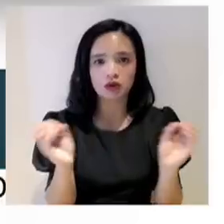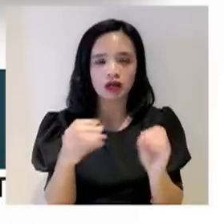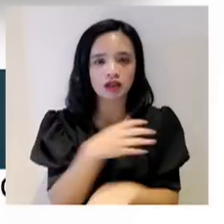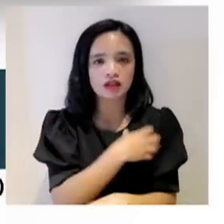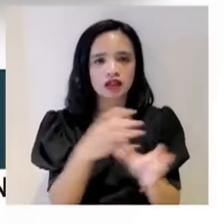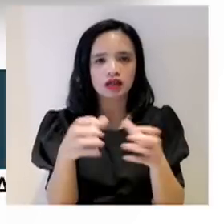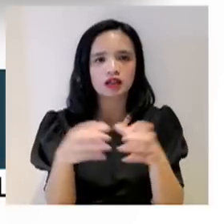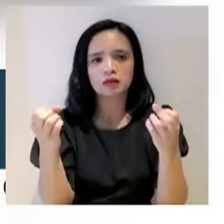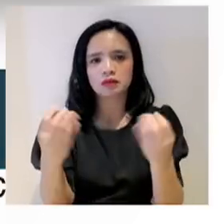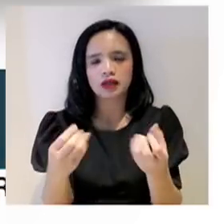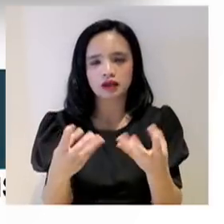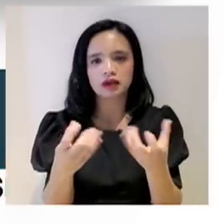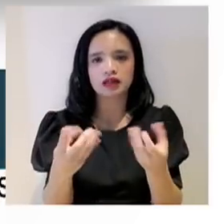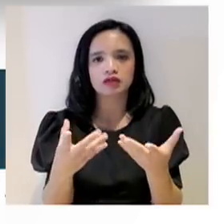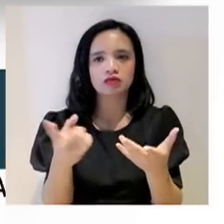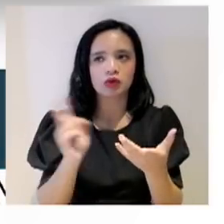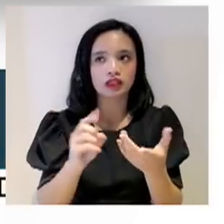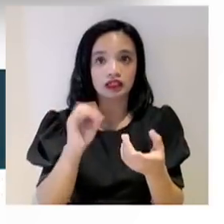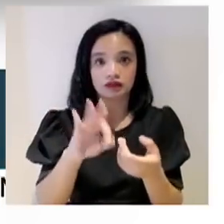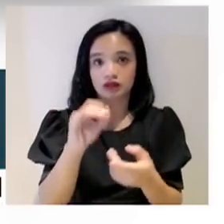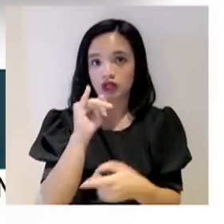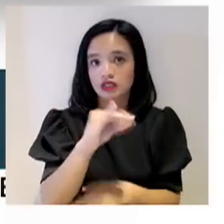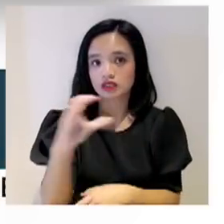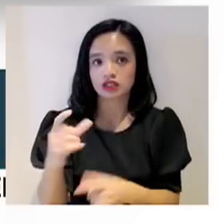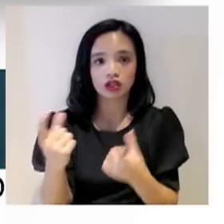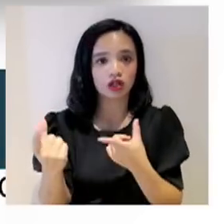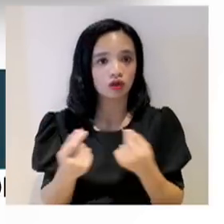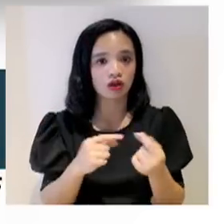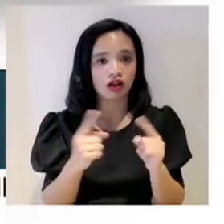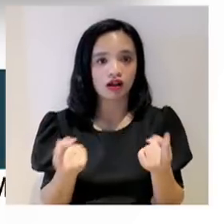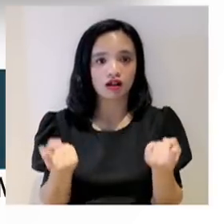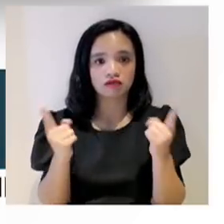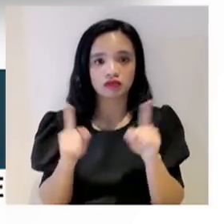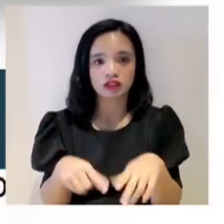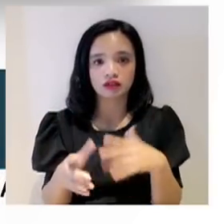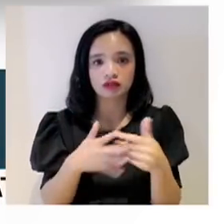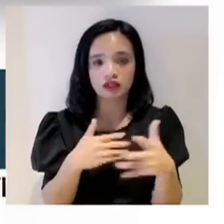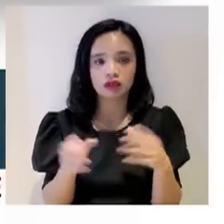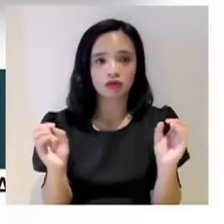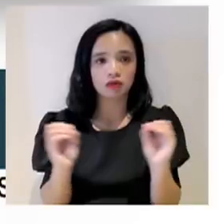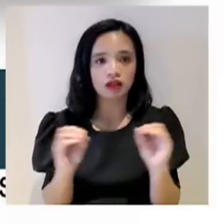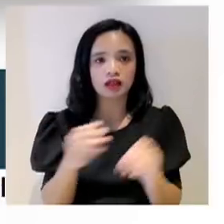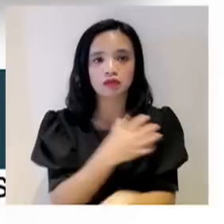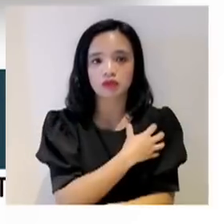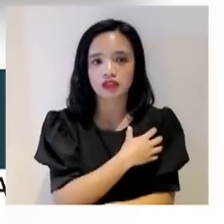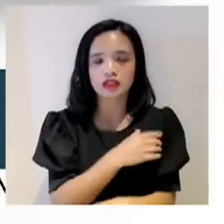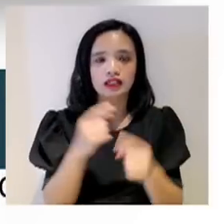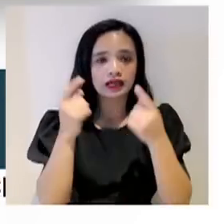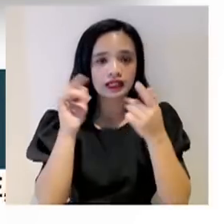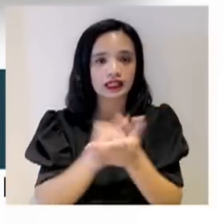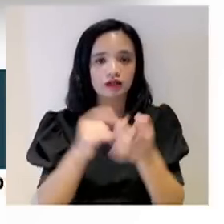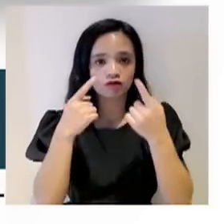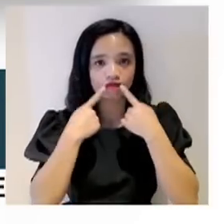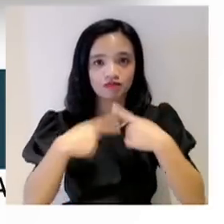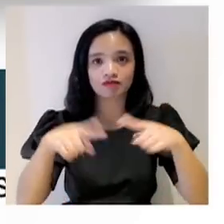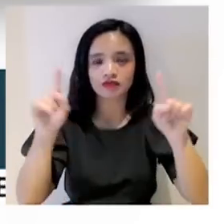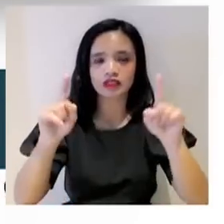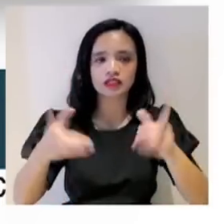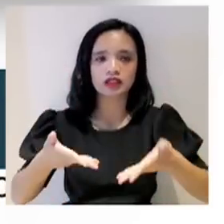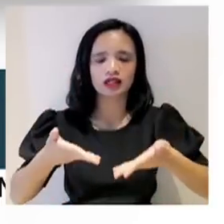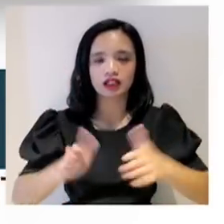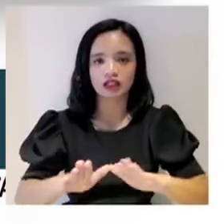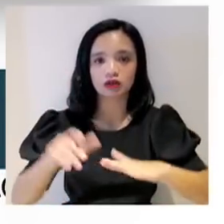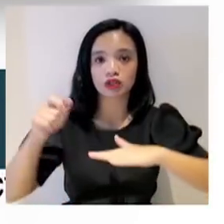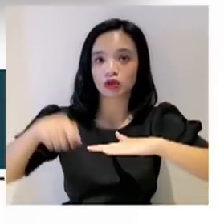na naipatupad ng ICC yung warrant of arrest kahit wala silang police. Malaking tagumpay na pinayagan ng korte ang